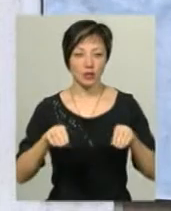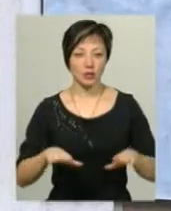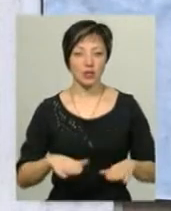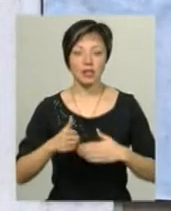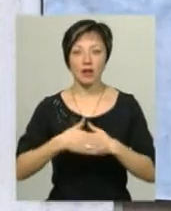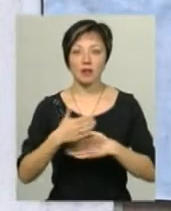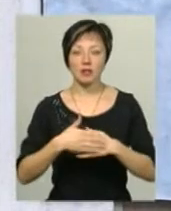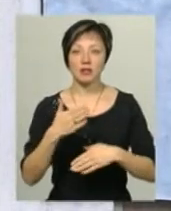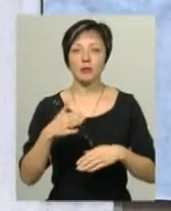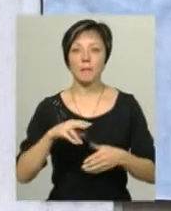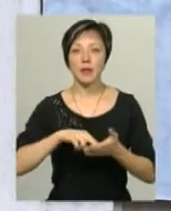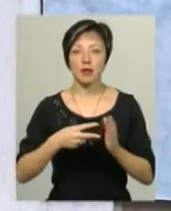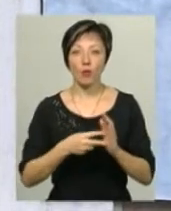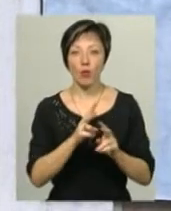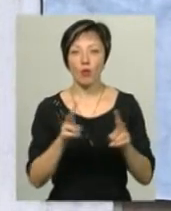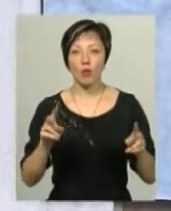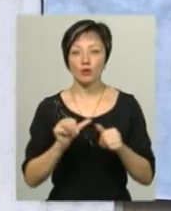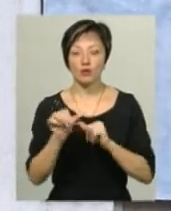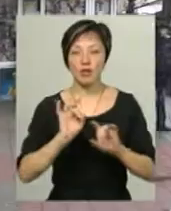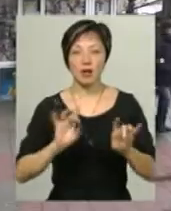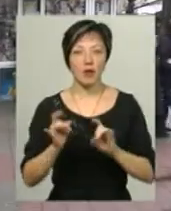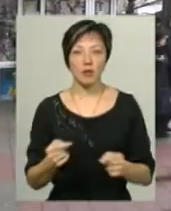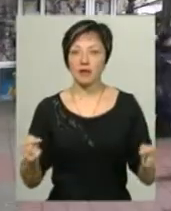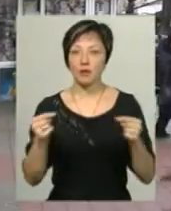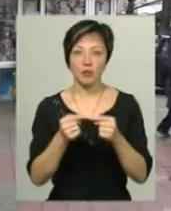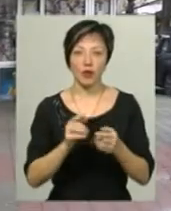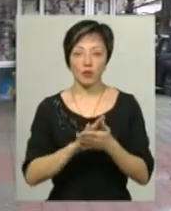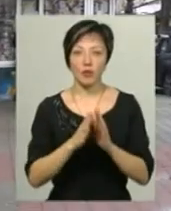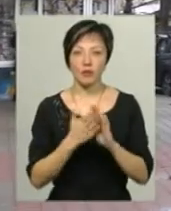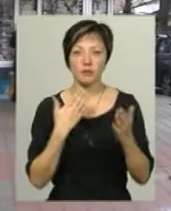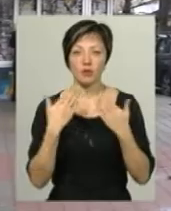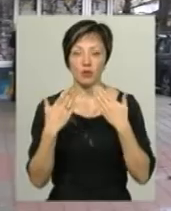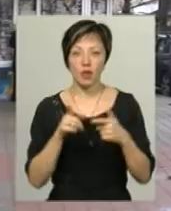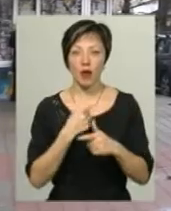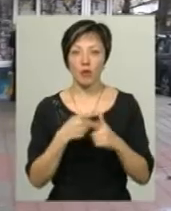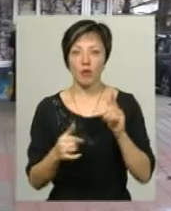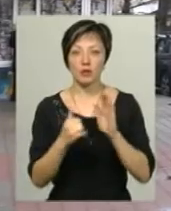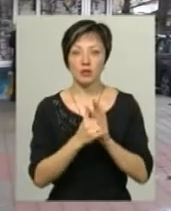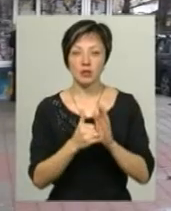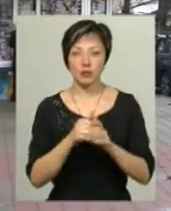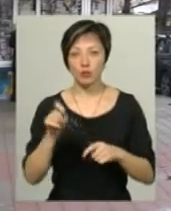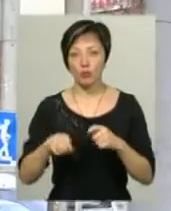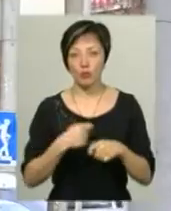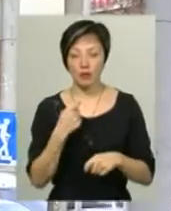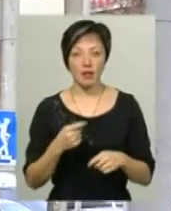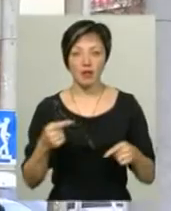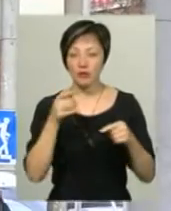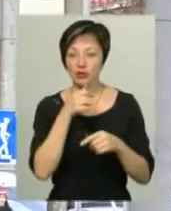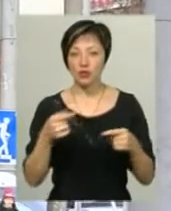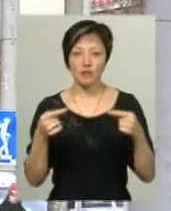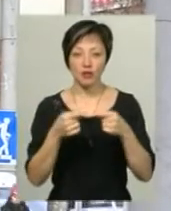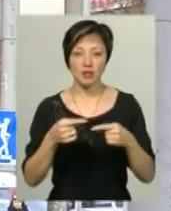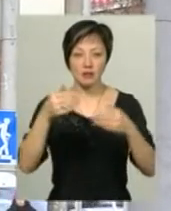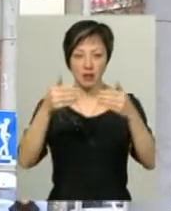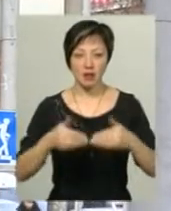Штрафні санкції передбачені тим, у кого зовнішня реклама не відповідає договірним відносинам або розміщена з відхиленням. За невчасно заклеєний бікборд чи